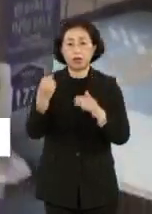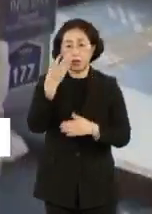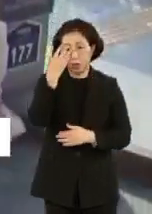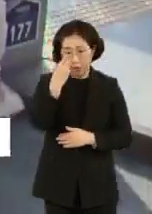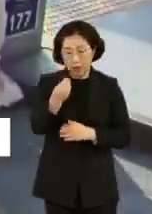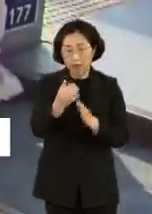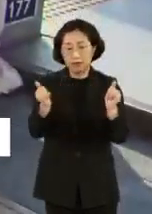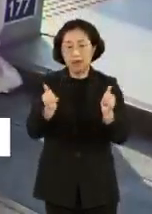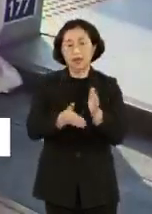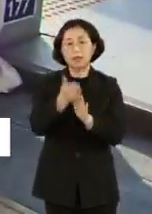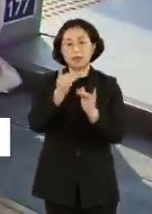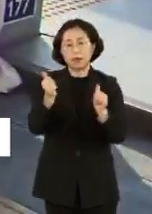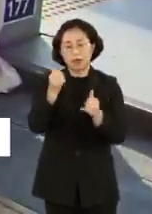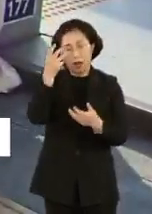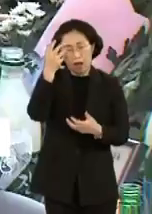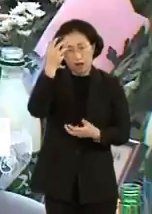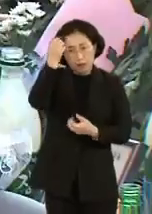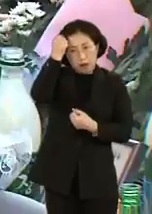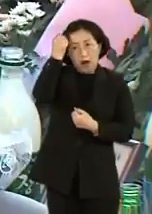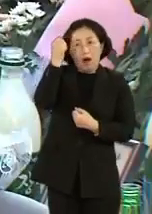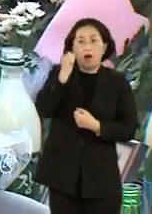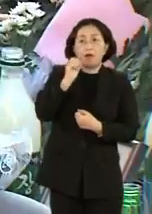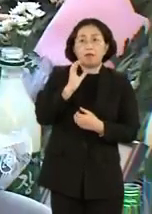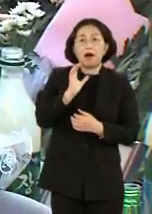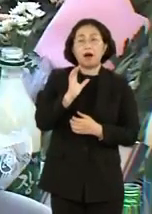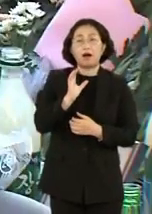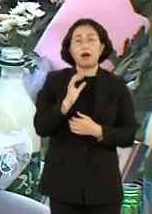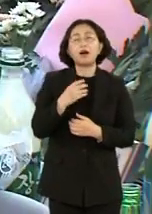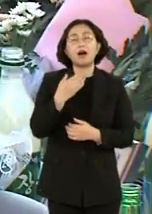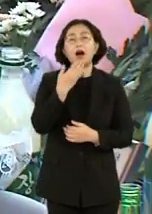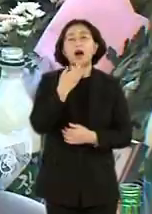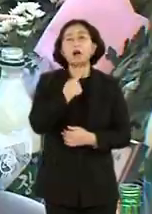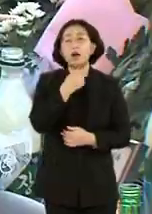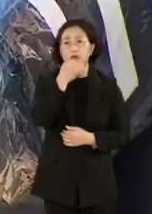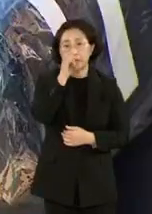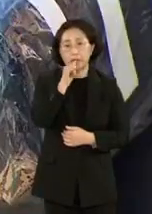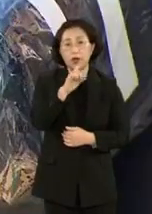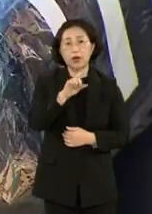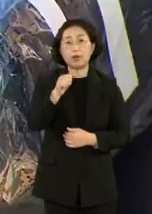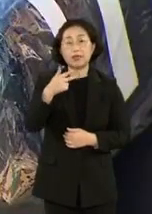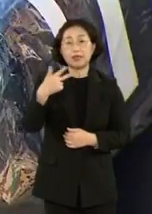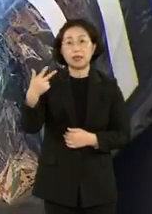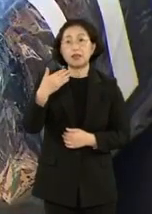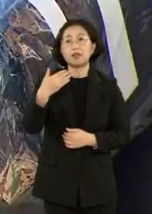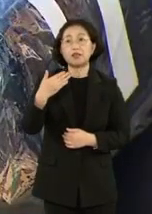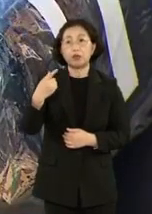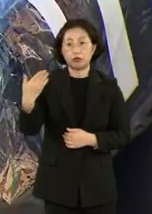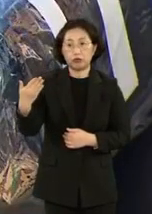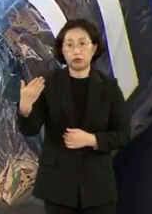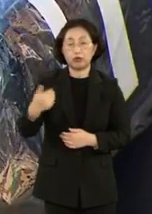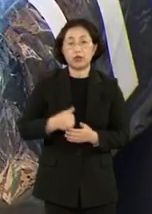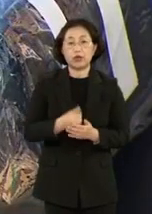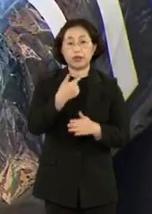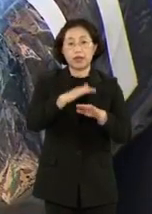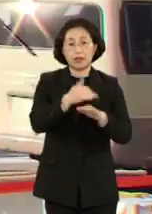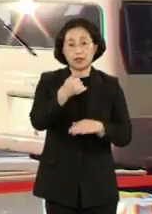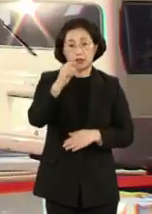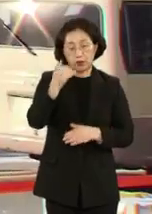일반 시민들도 트라우마를 겪을 우려가 커지고 있는데 보건복지부 전화 1577-0199와 대전 세종